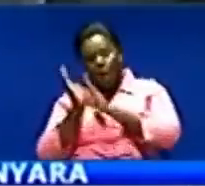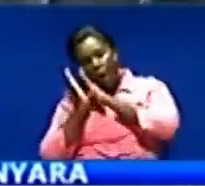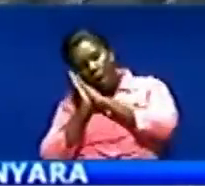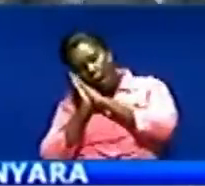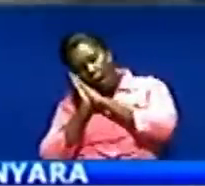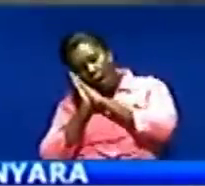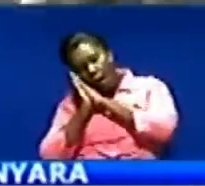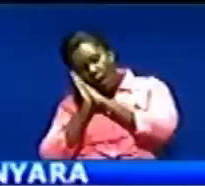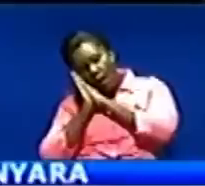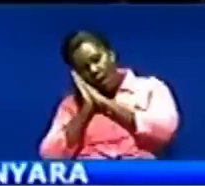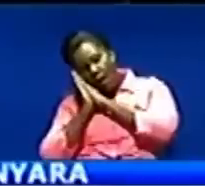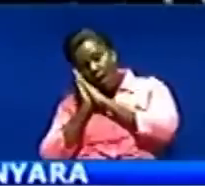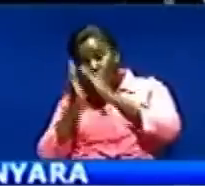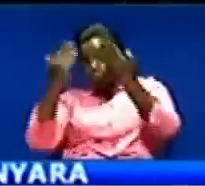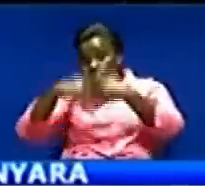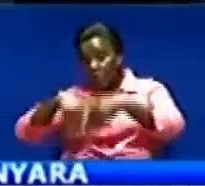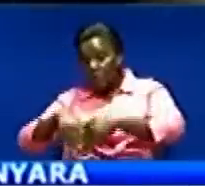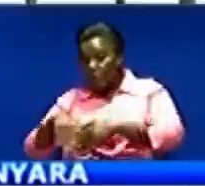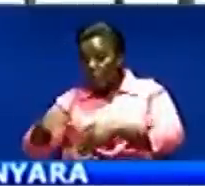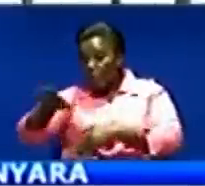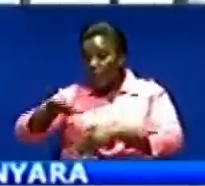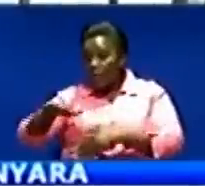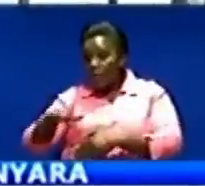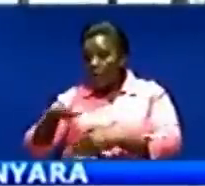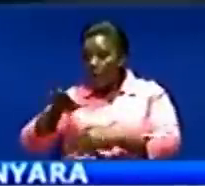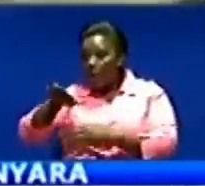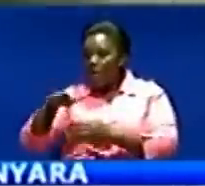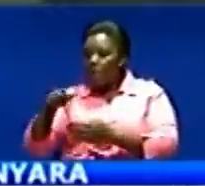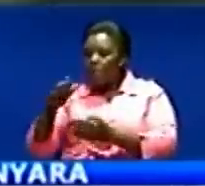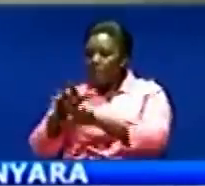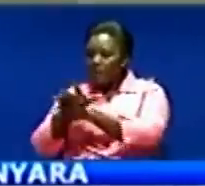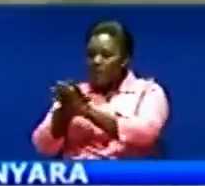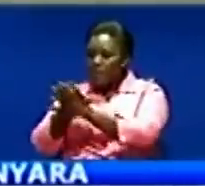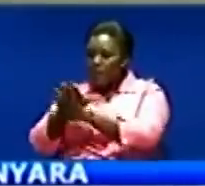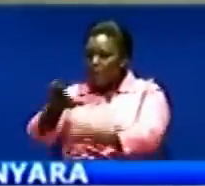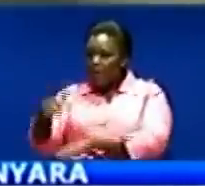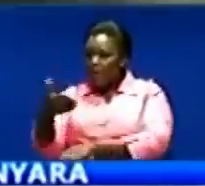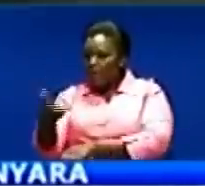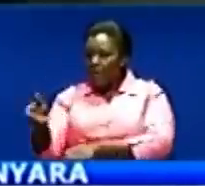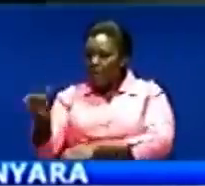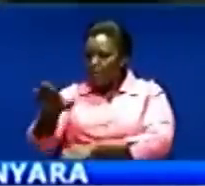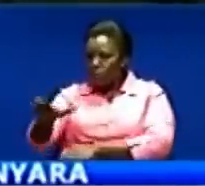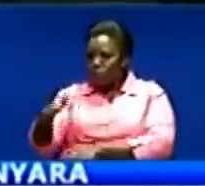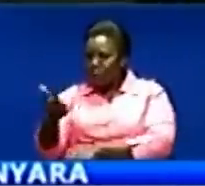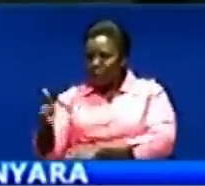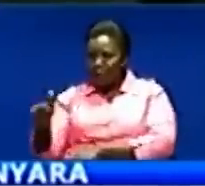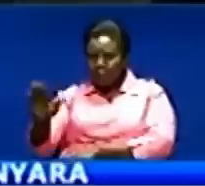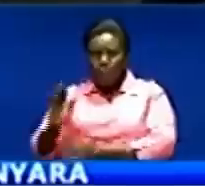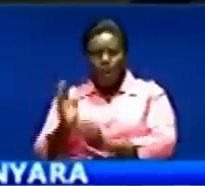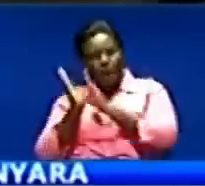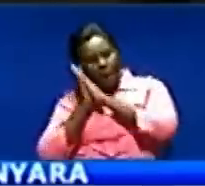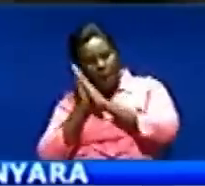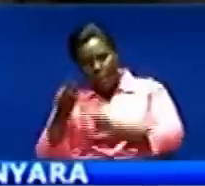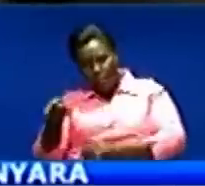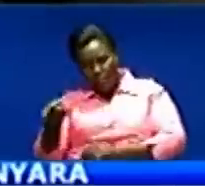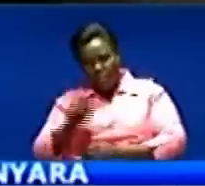zaidi nyakati za usiku kwa mtoto huyu. Nilikuwa nalala upande wa kulia. Uko nalala huko.